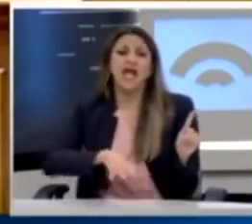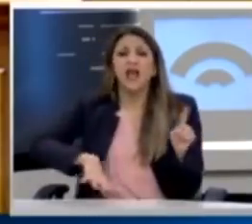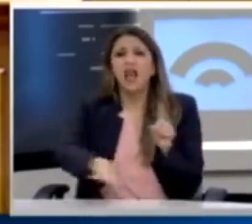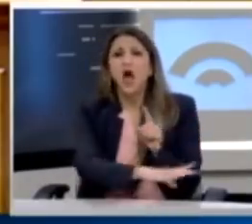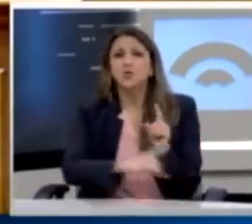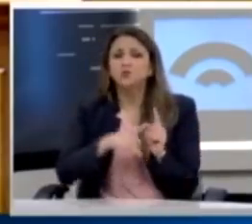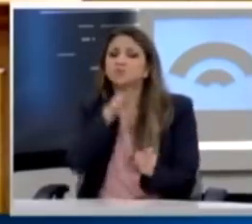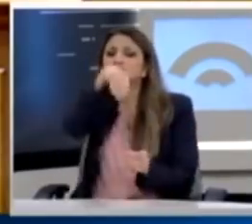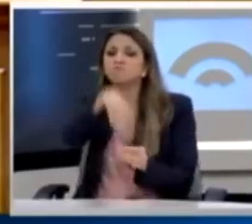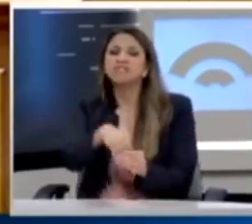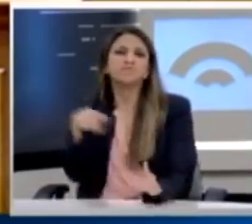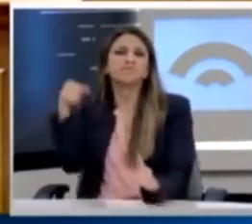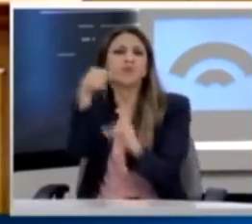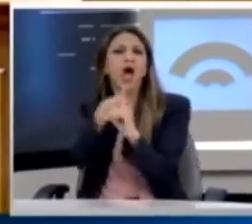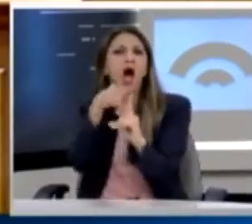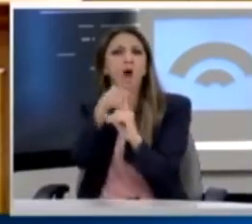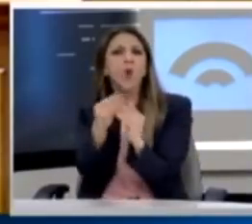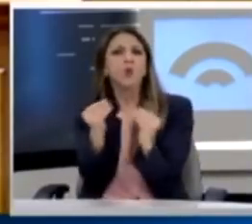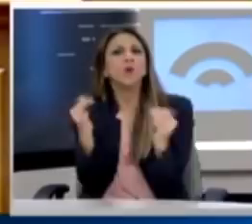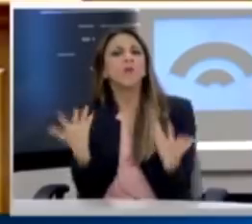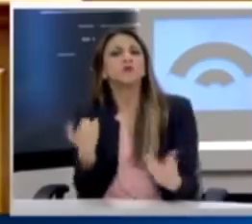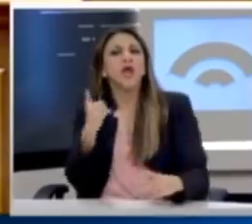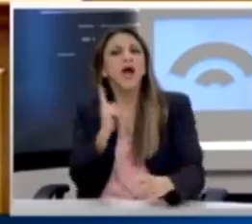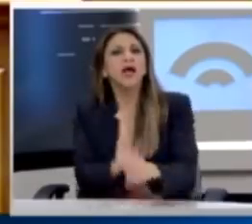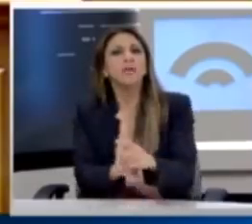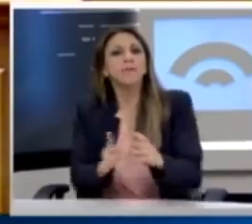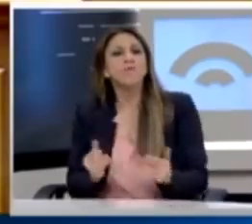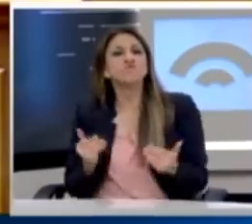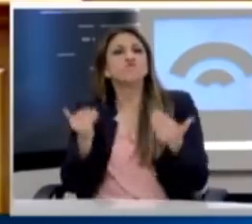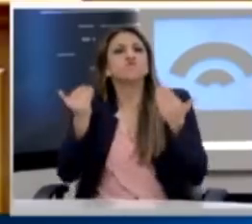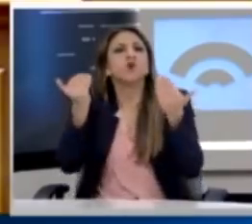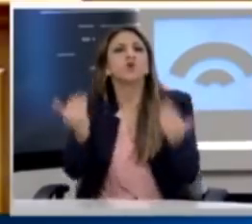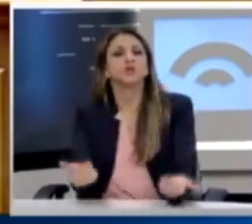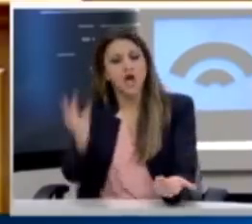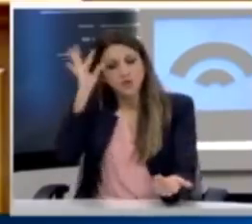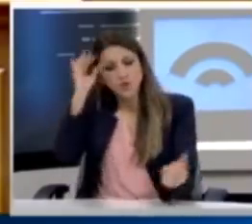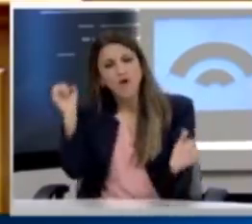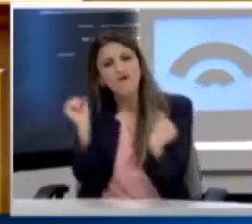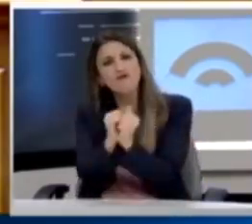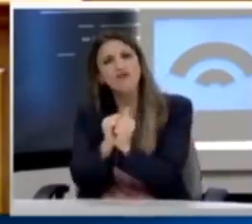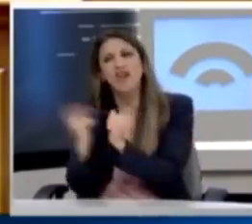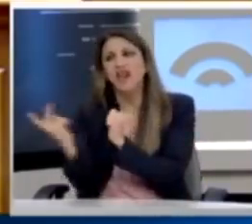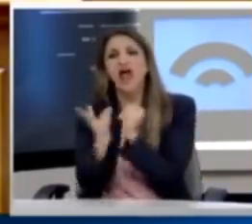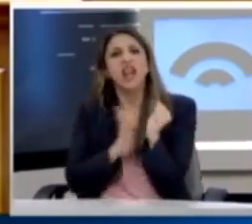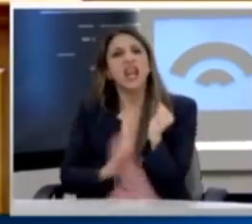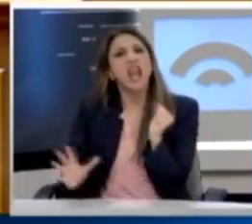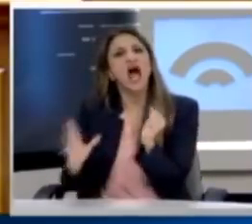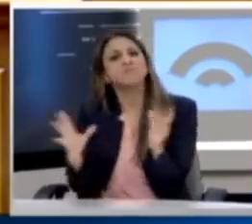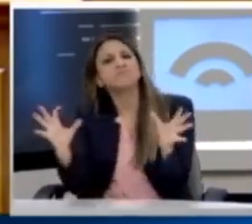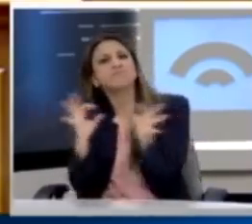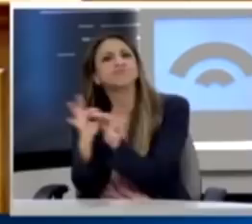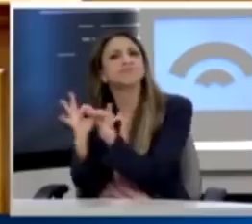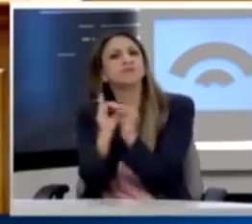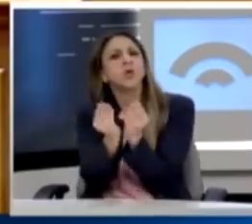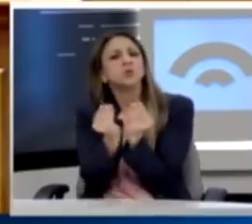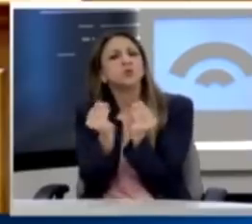το ΚΚΕ για να δυναμώσει η αλληλεγγύη, η φιλία, η κοινή πάλη των λαών. Για να ακολουθήσουν οι λαοί